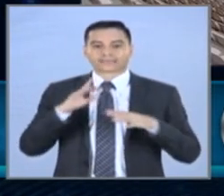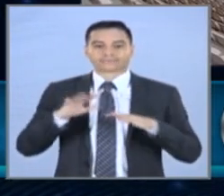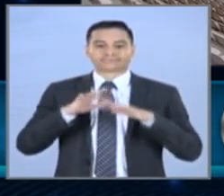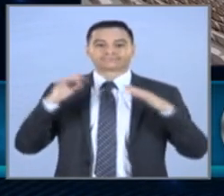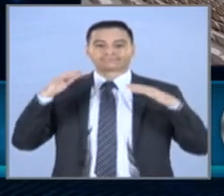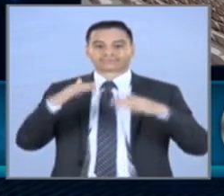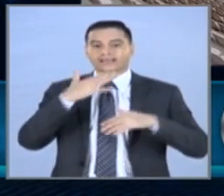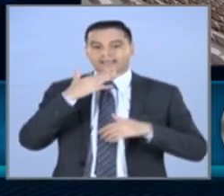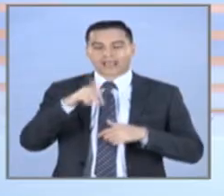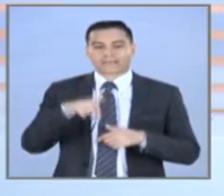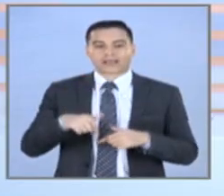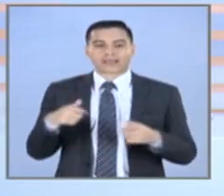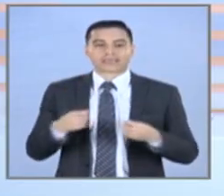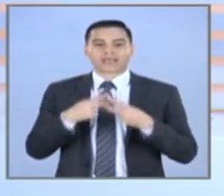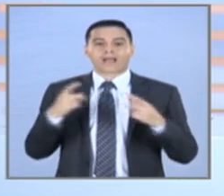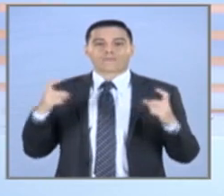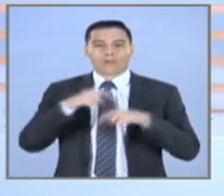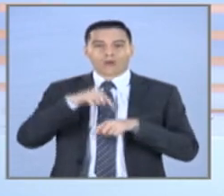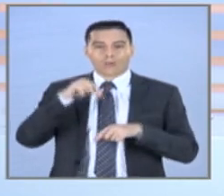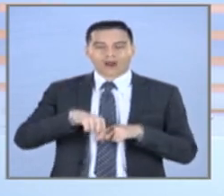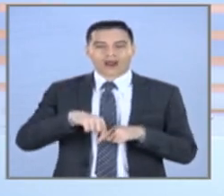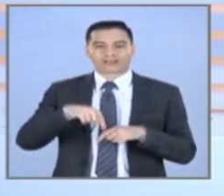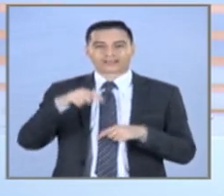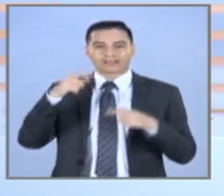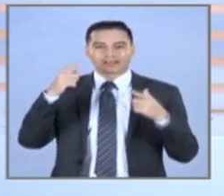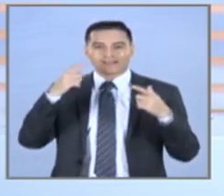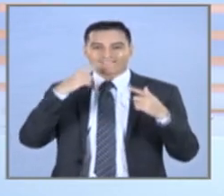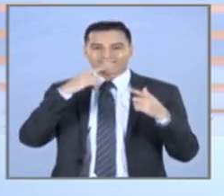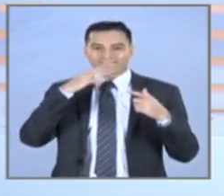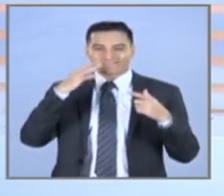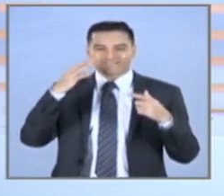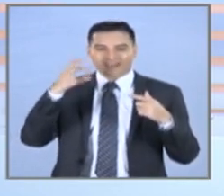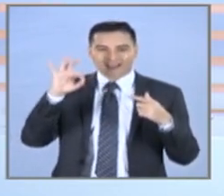انتهى 3-3 ما بين الأرجنتين وفرنسا،